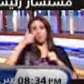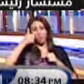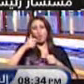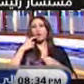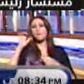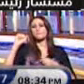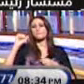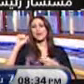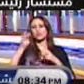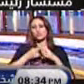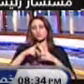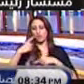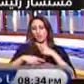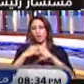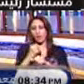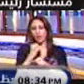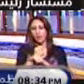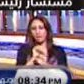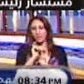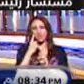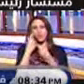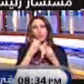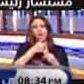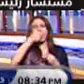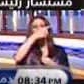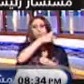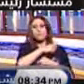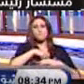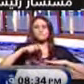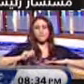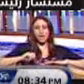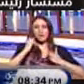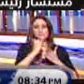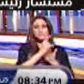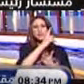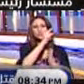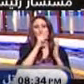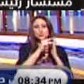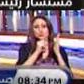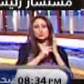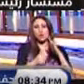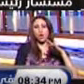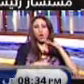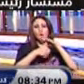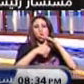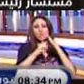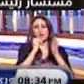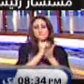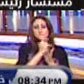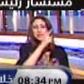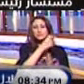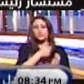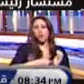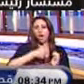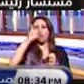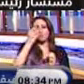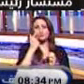إلى مجلس الشورى لإعمال القرار الخاص بالمحكمة الدستورية العليا على كامل القانونين. أي.